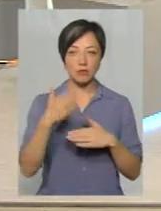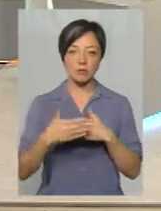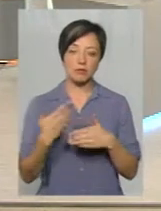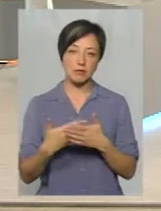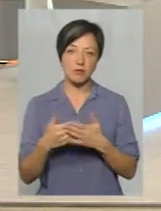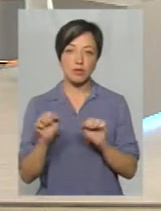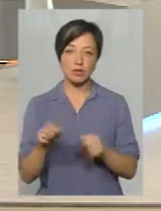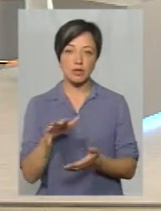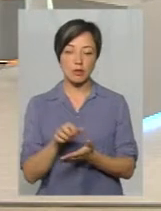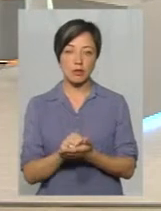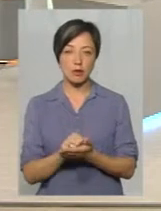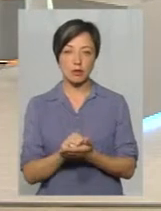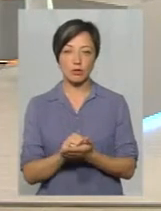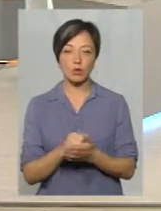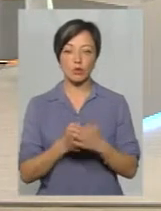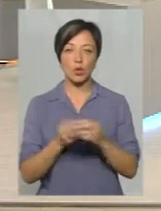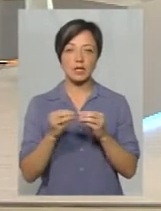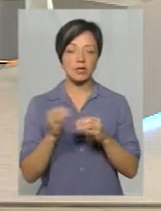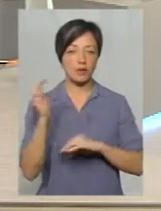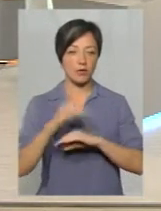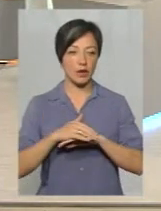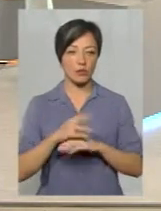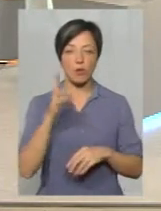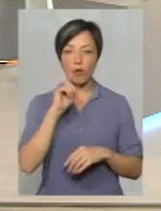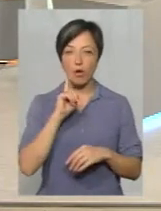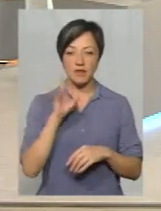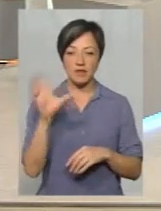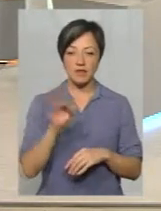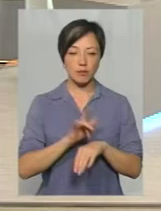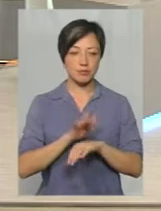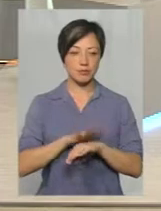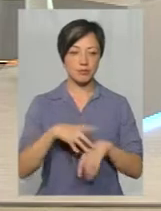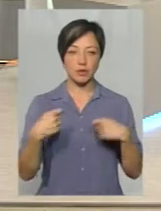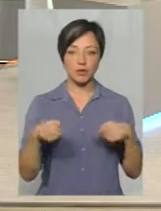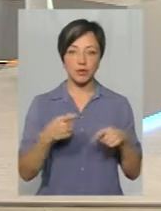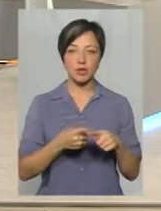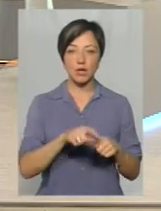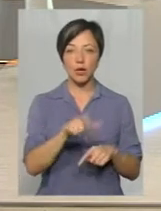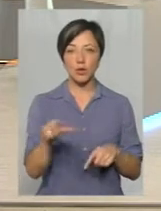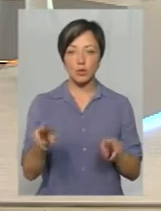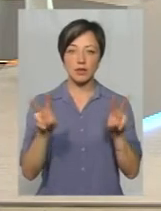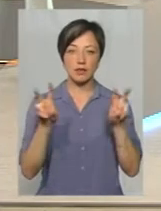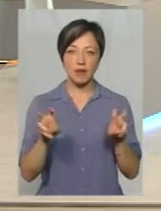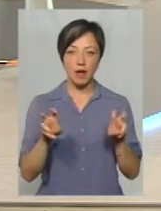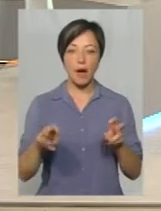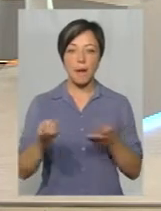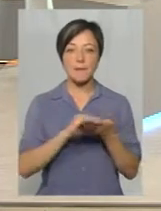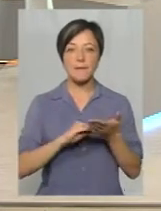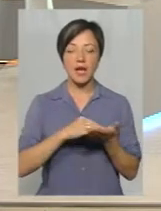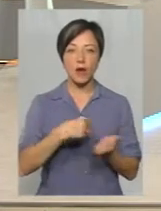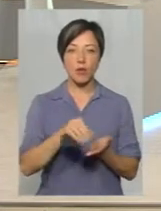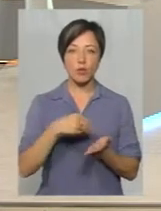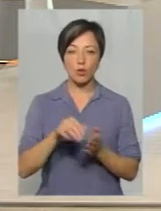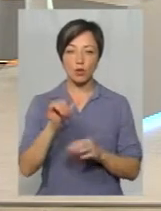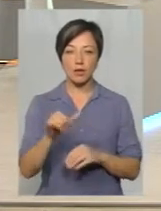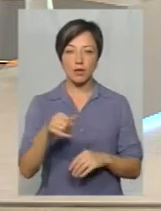напевне, можуть займатися аж до 10-ї вечора, поки вони все не продадуть. Тобто це люди, називаємо їх перекупщиками, в